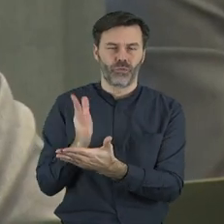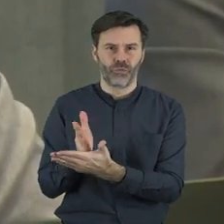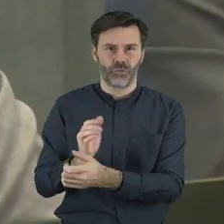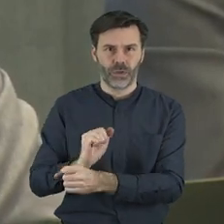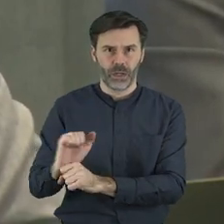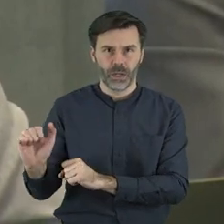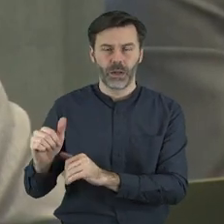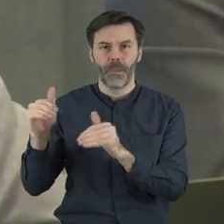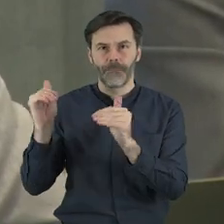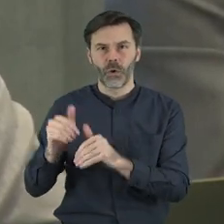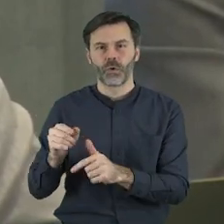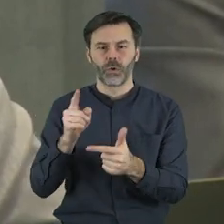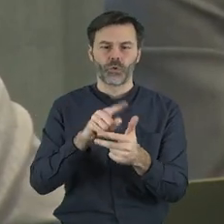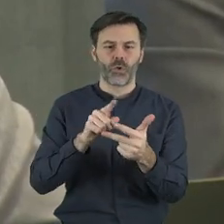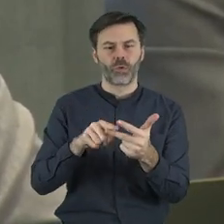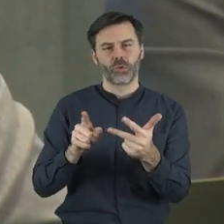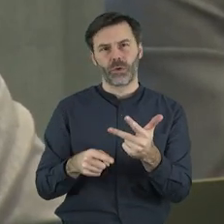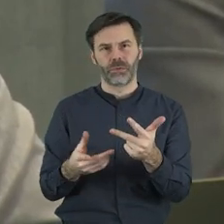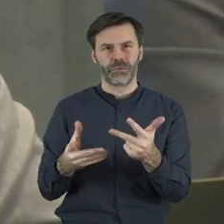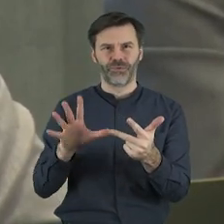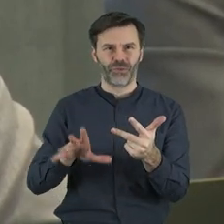się tak zadziało, że szpital